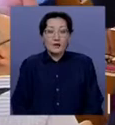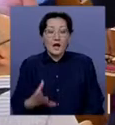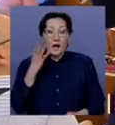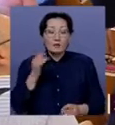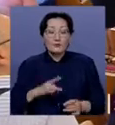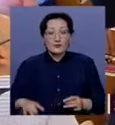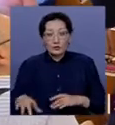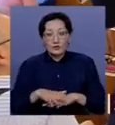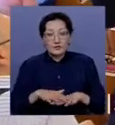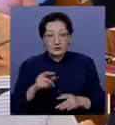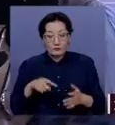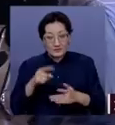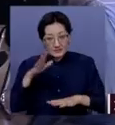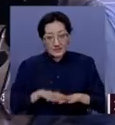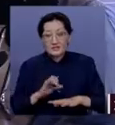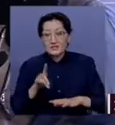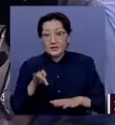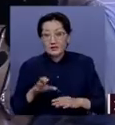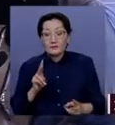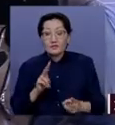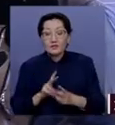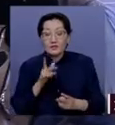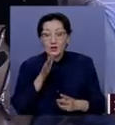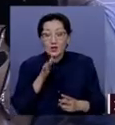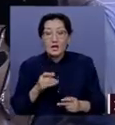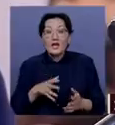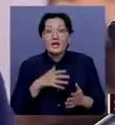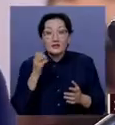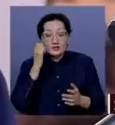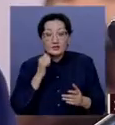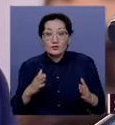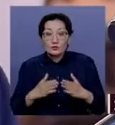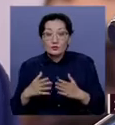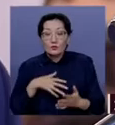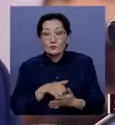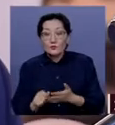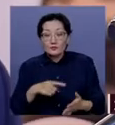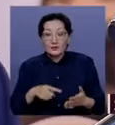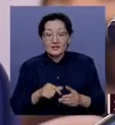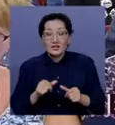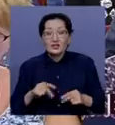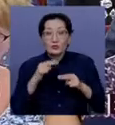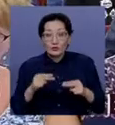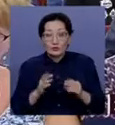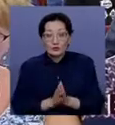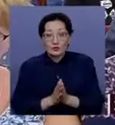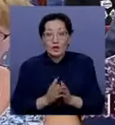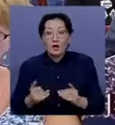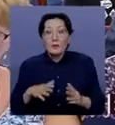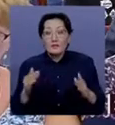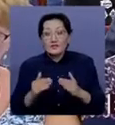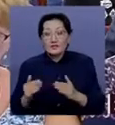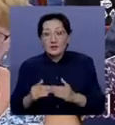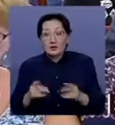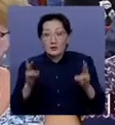Алмалы ауданы тұрғындары қала әкімі Бақытжан Сағынтаевпен кездескен кезде ескі үйлерді сүру мәселесіне ерекше көңіл бөлу сұраған еді. Олар